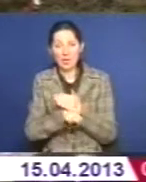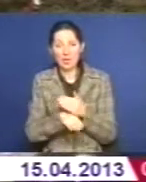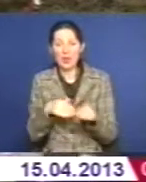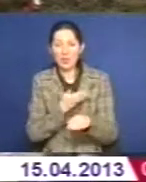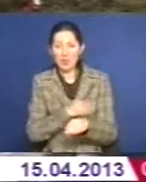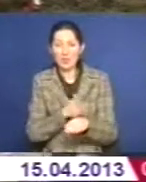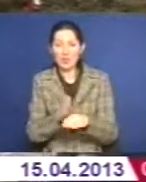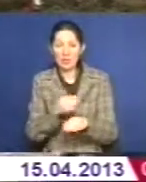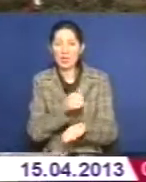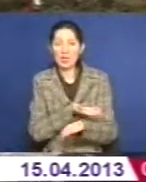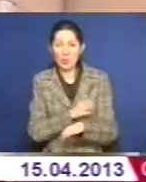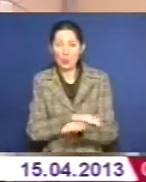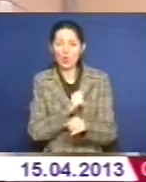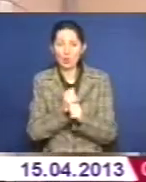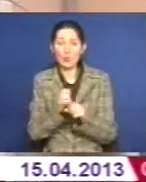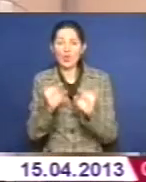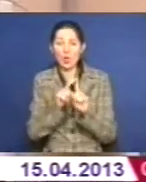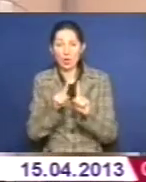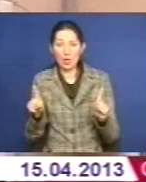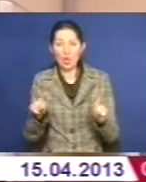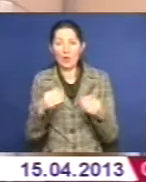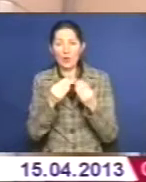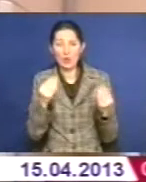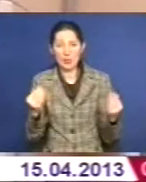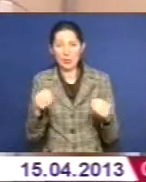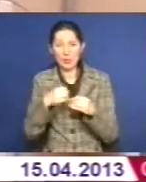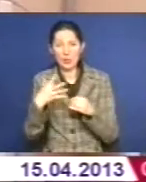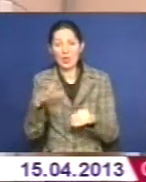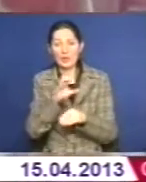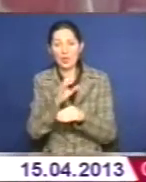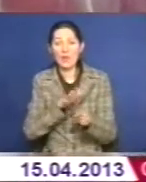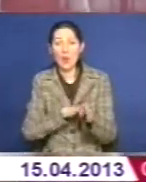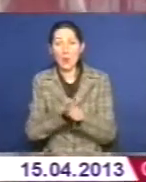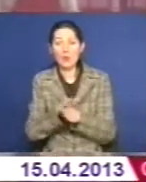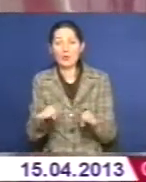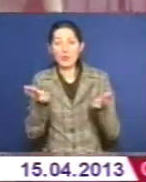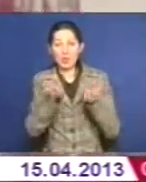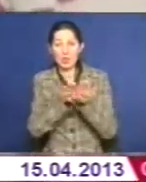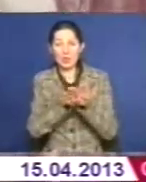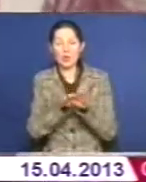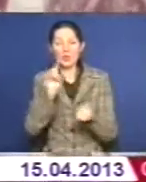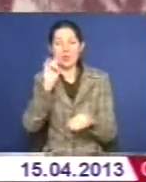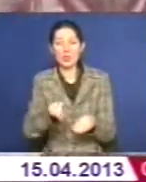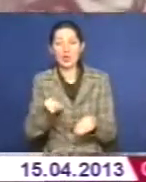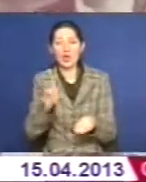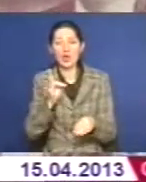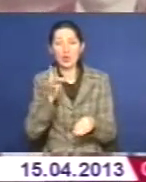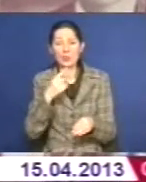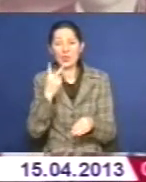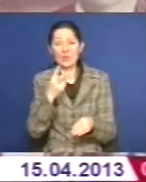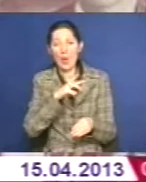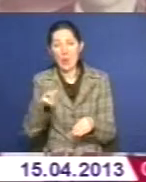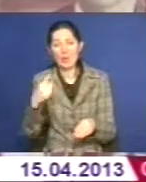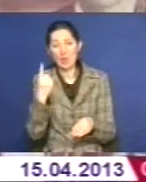вийшло таким оригінальним чином презентувати. 15 фотографій повністю затуляють вікна. Їх розміри – 2 метри на метр. Приміщення